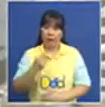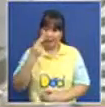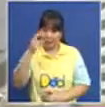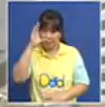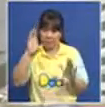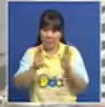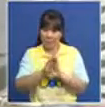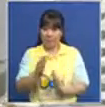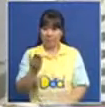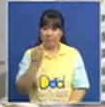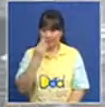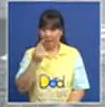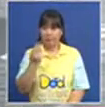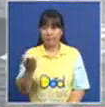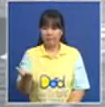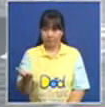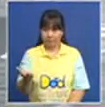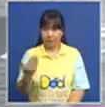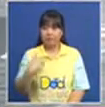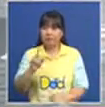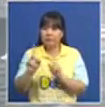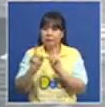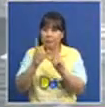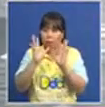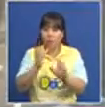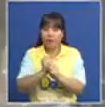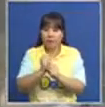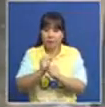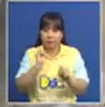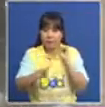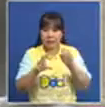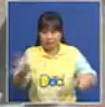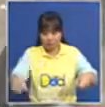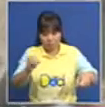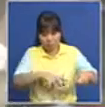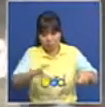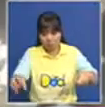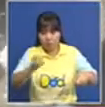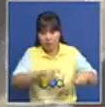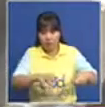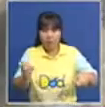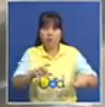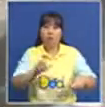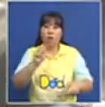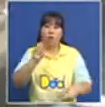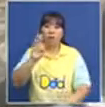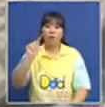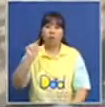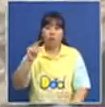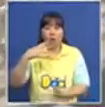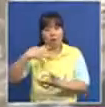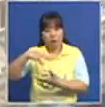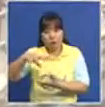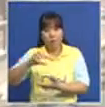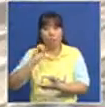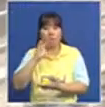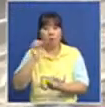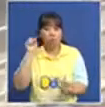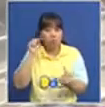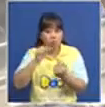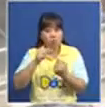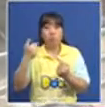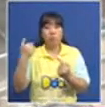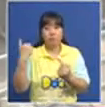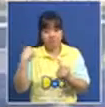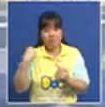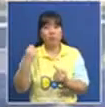ยู่ในขณะนี้นะคะจากการสอบถามพนักงานเก็บขยะของอบต.รัตนวาปีบอกกับทีมข่าวมาค่ะว่าในช่วงที่มีปร